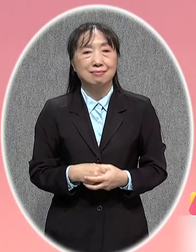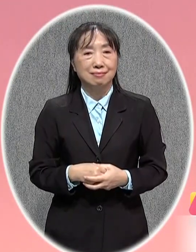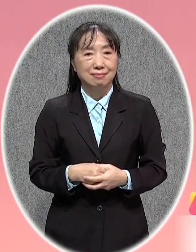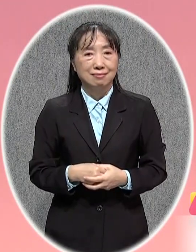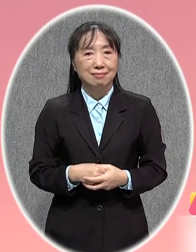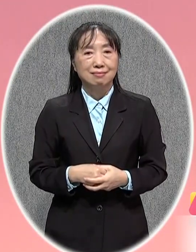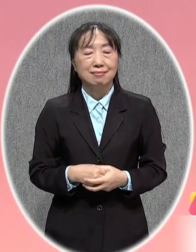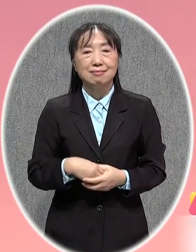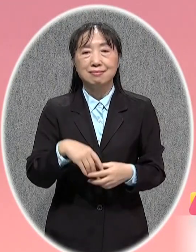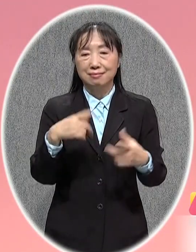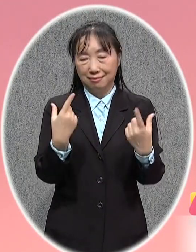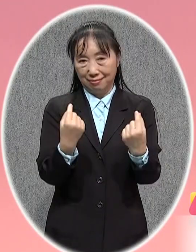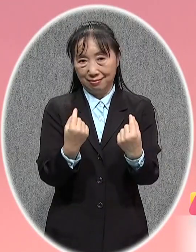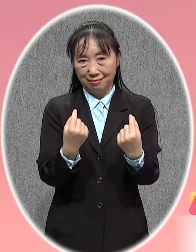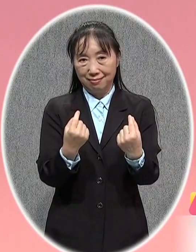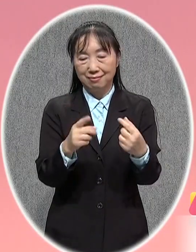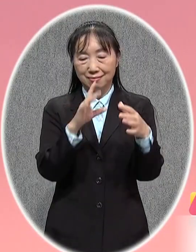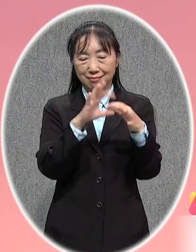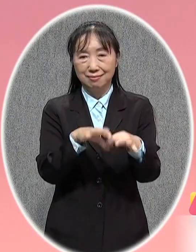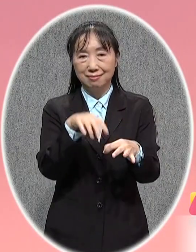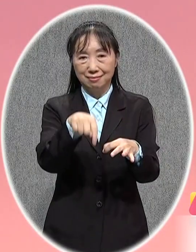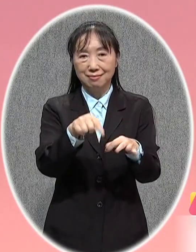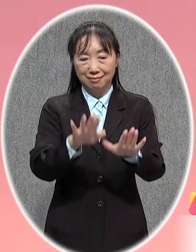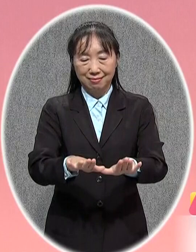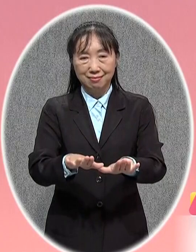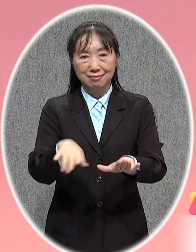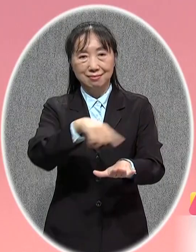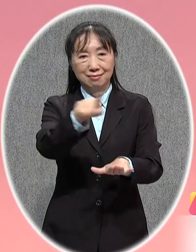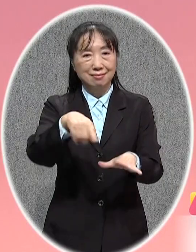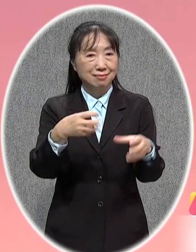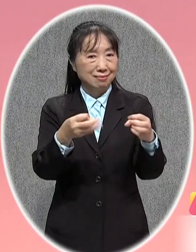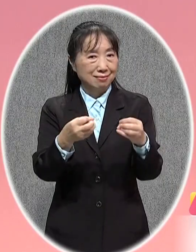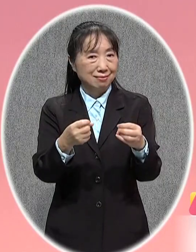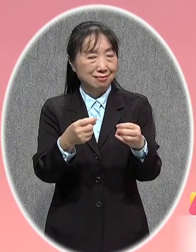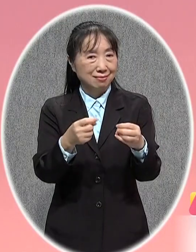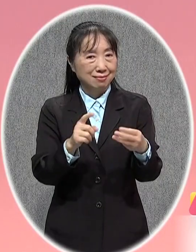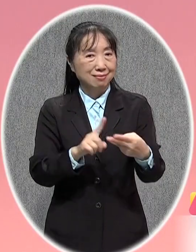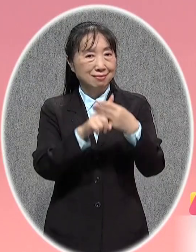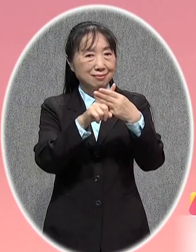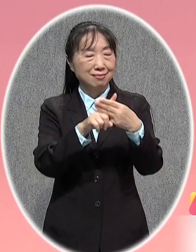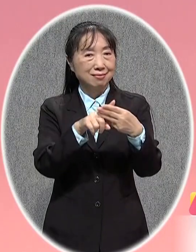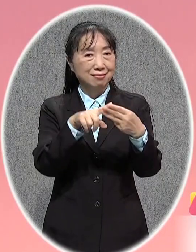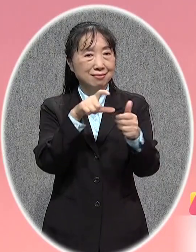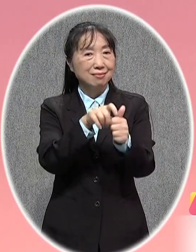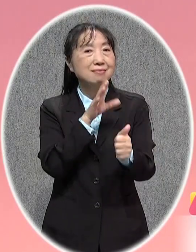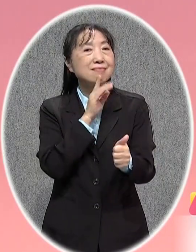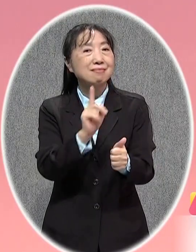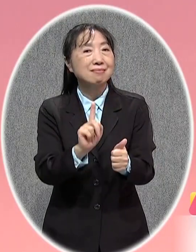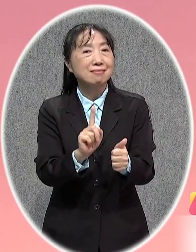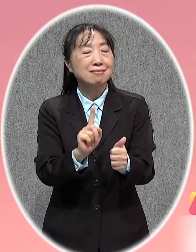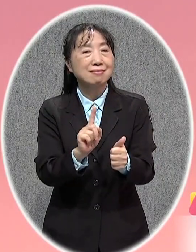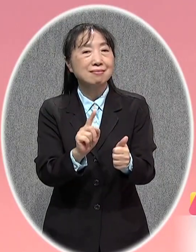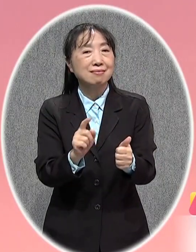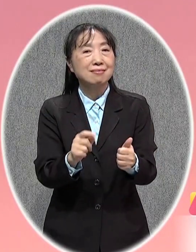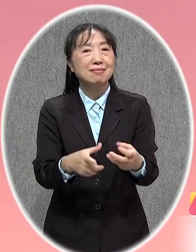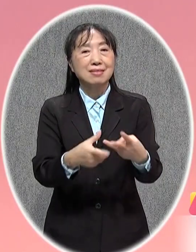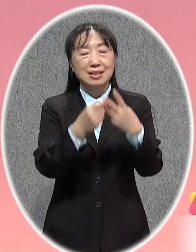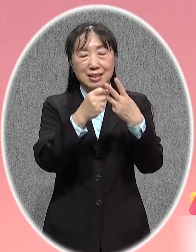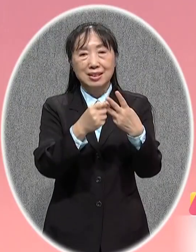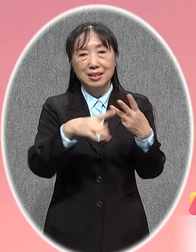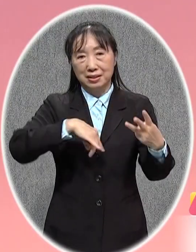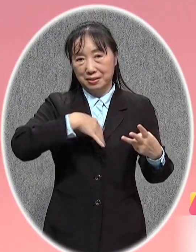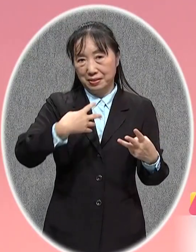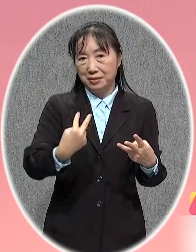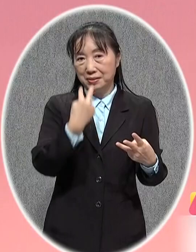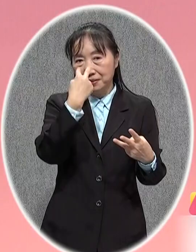位，其实也就是为了今天大家要讨论这个核心议题里面的这个第三天然气接收站